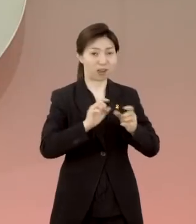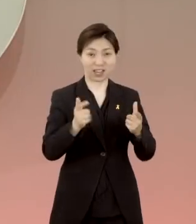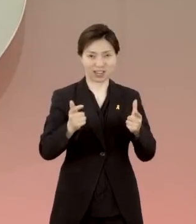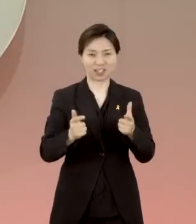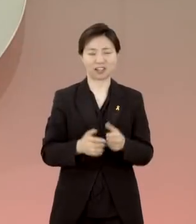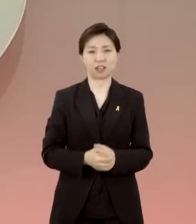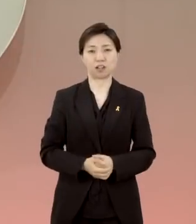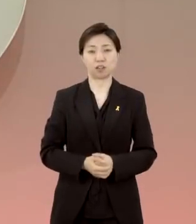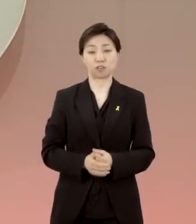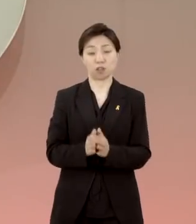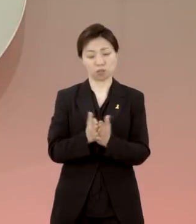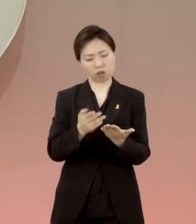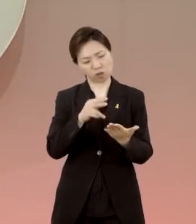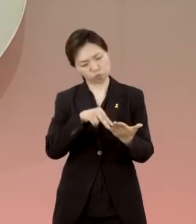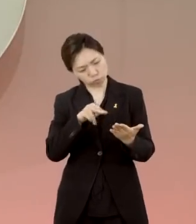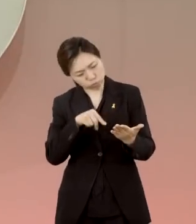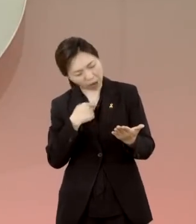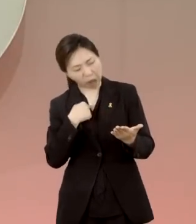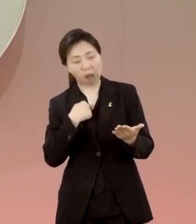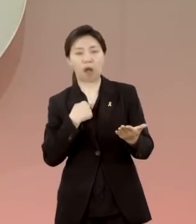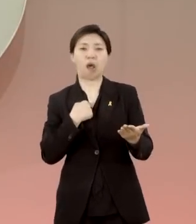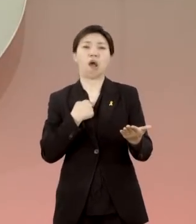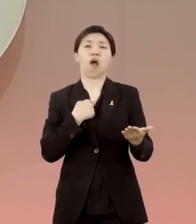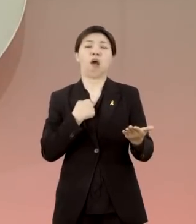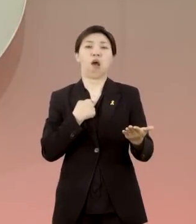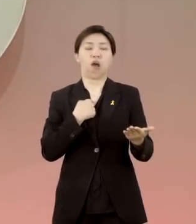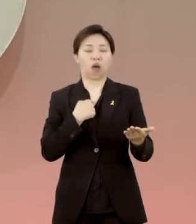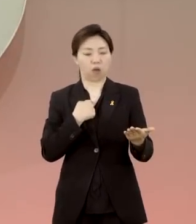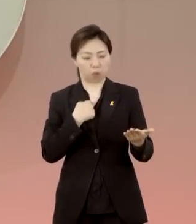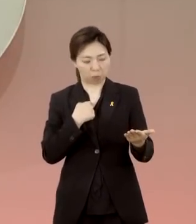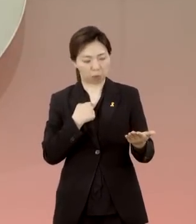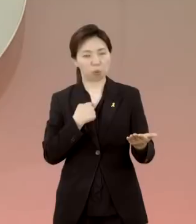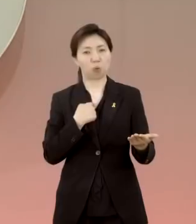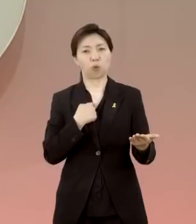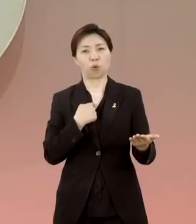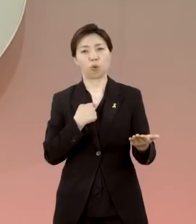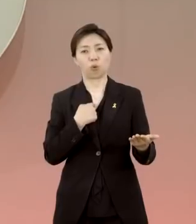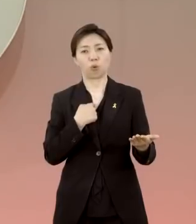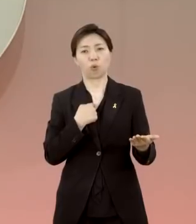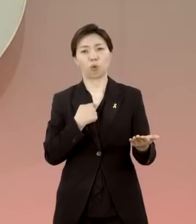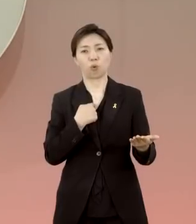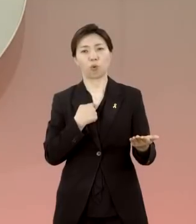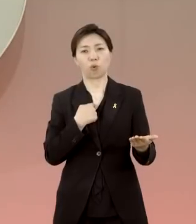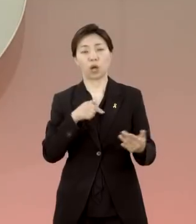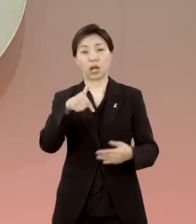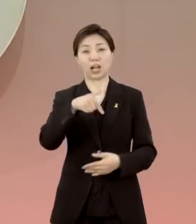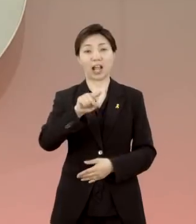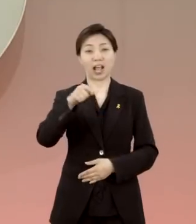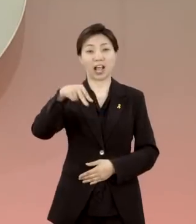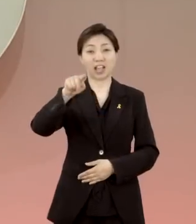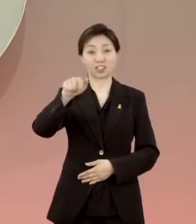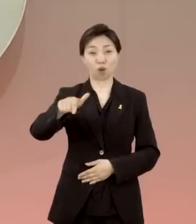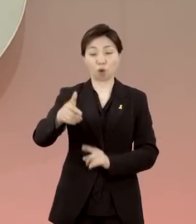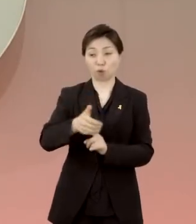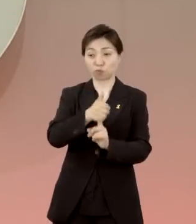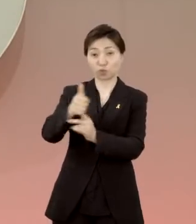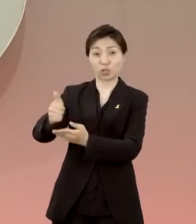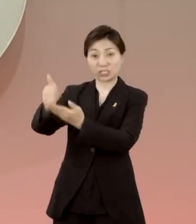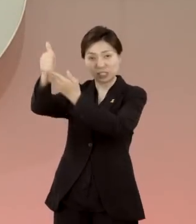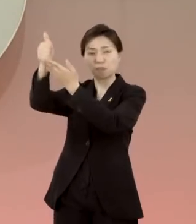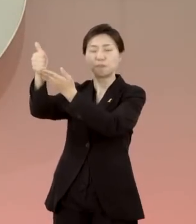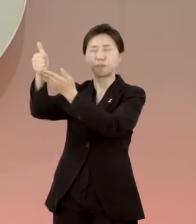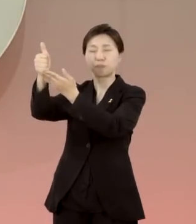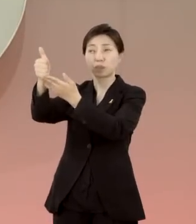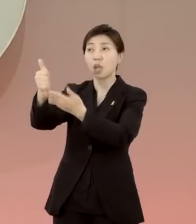아니라 근데 제가 보면서도 아 이렇게 가서 부처님 밑에서 오랫동안